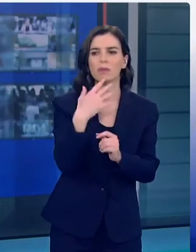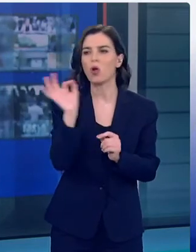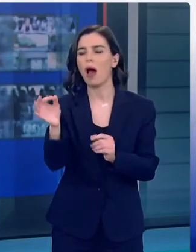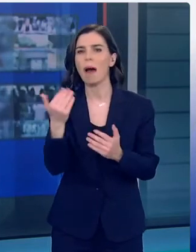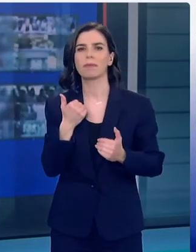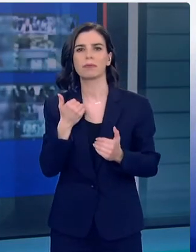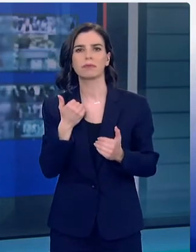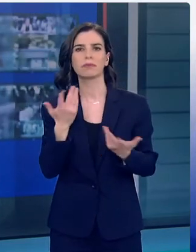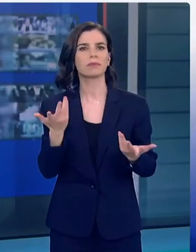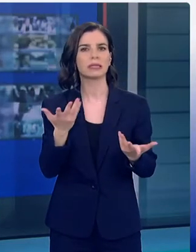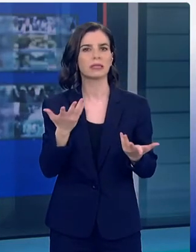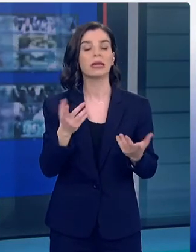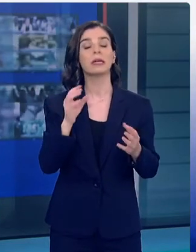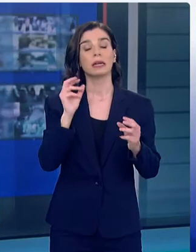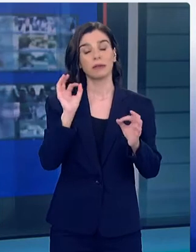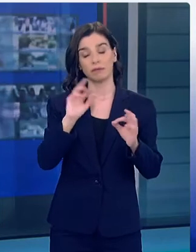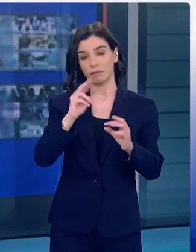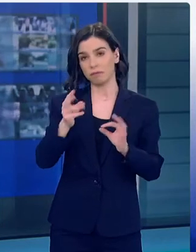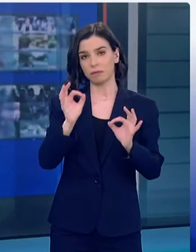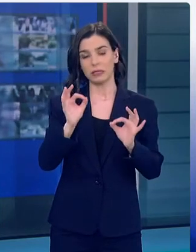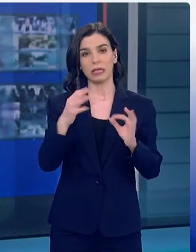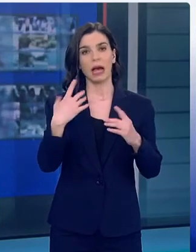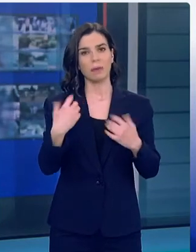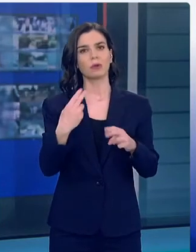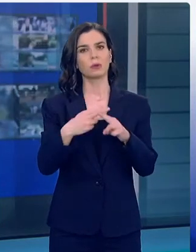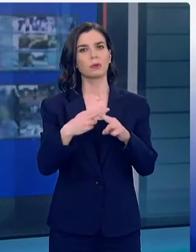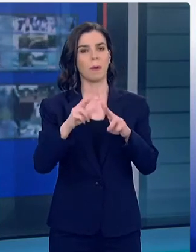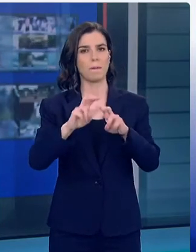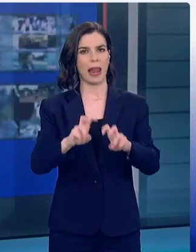Ναι, είναι σημαντικές αυτές οι μελέτες. Υπάρχει αυτή τη στιγμή μια